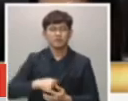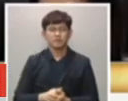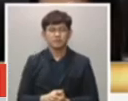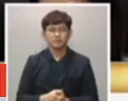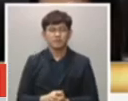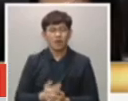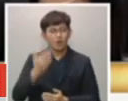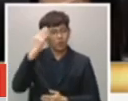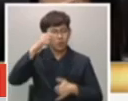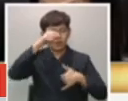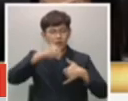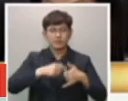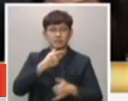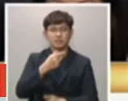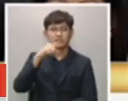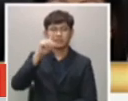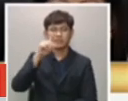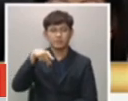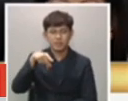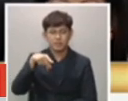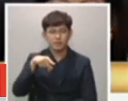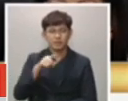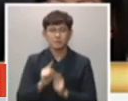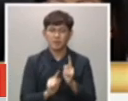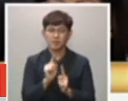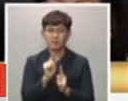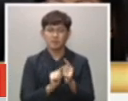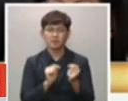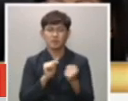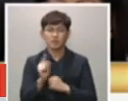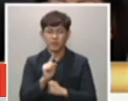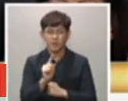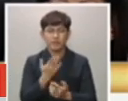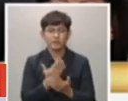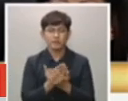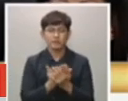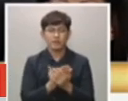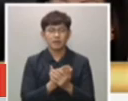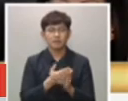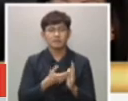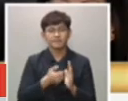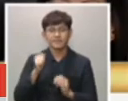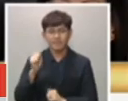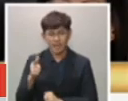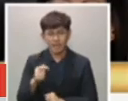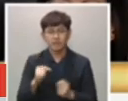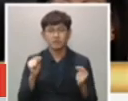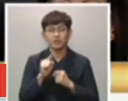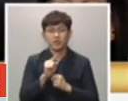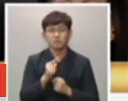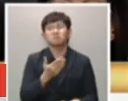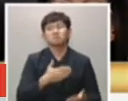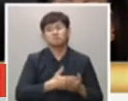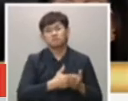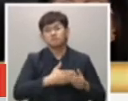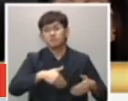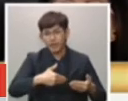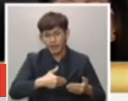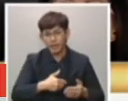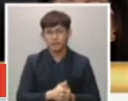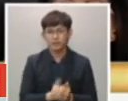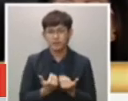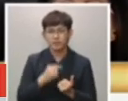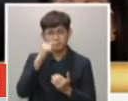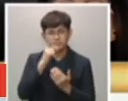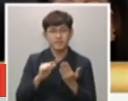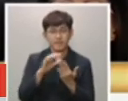GDP เนี่ยเขาวัดจากอะไรครับเขาวัดจากค่าใช้จ่ายทั้งสิ้นหรือมีอีกทฤษฎีหนึ่งเขาใช้จากรายได้ทั้งสิ้นประเทศไทยเราตาม